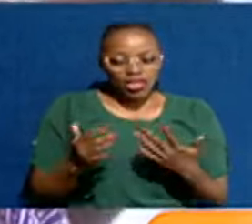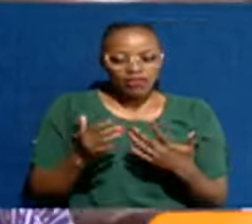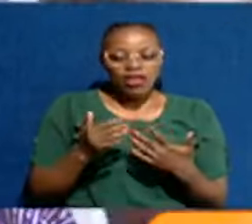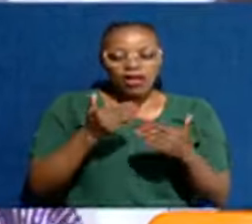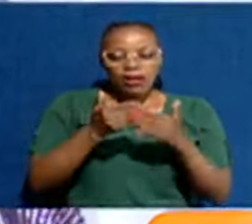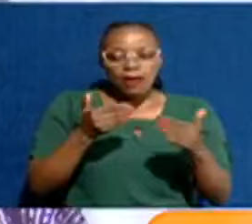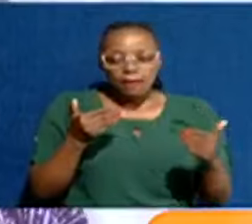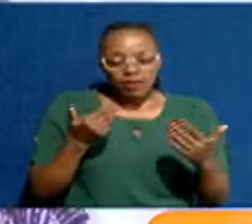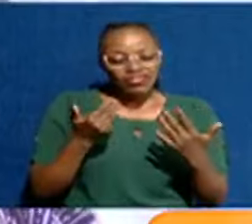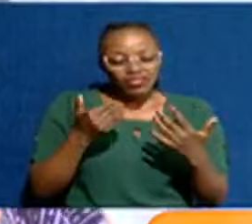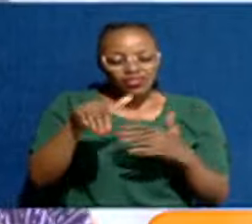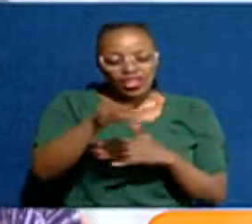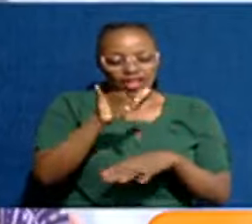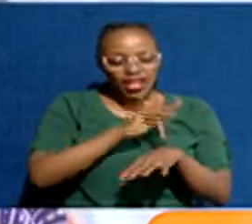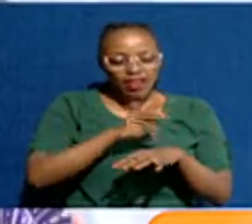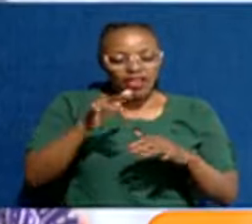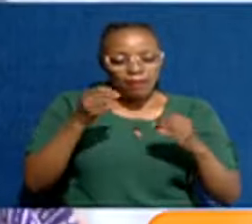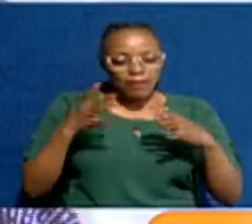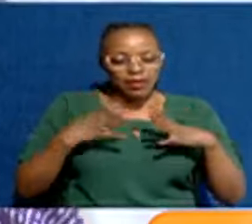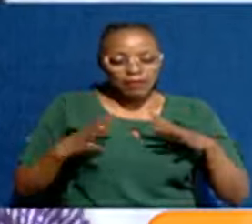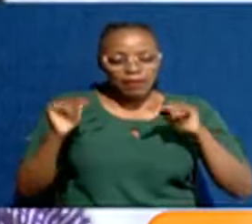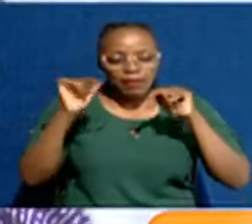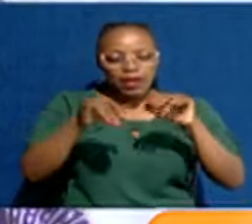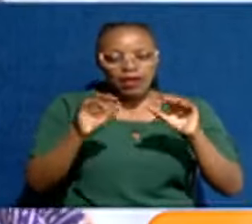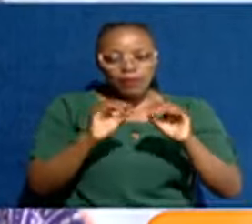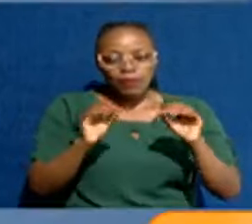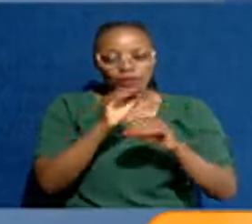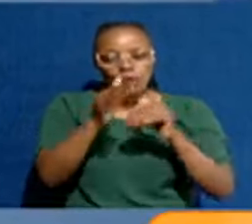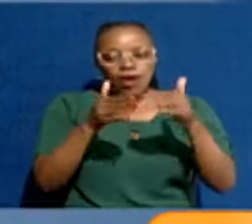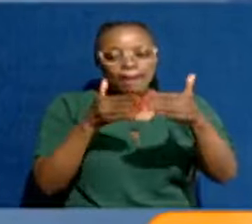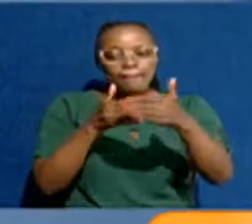Tuliadhiriwa hata area yetu wengi hawako hapa walifungiwa.